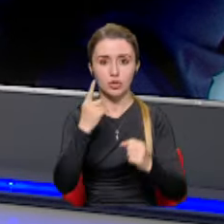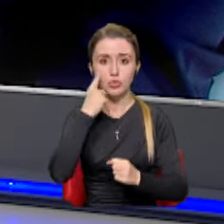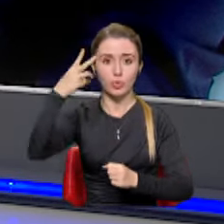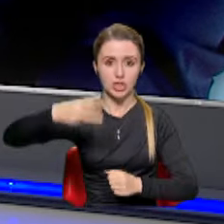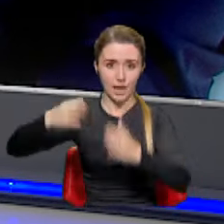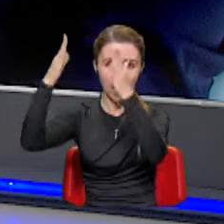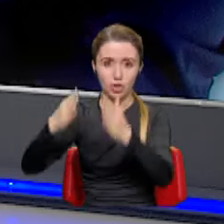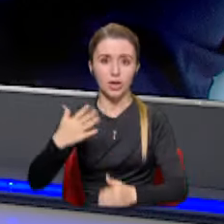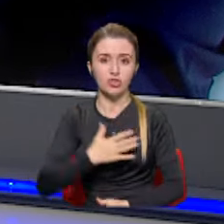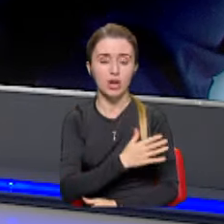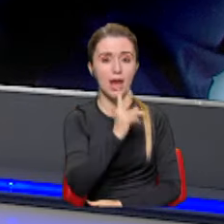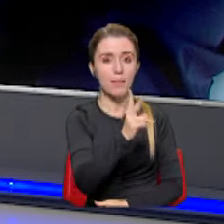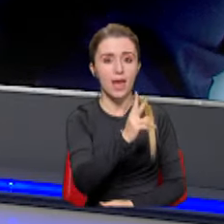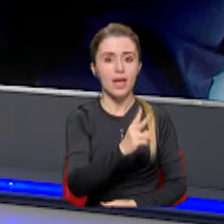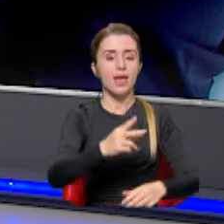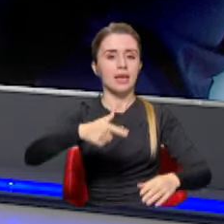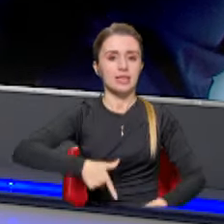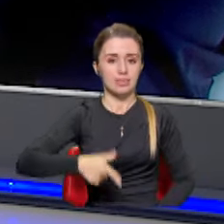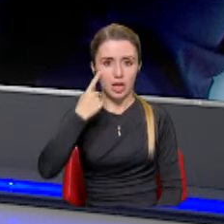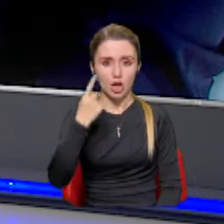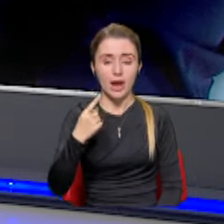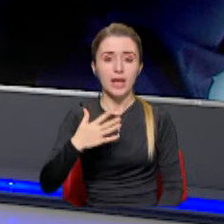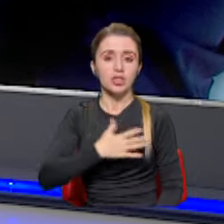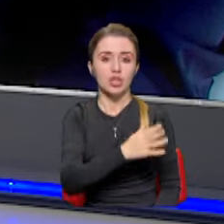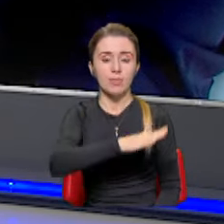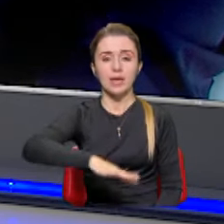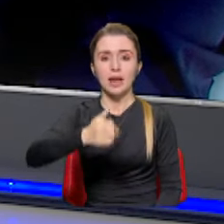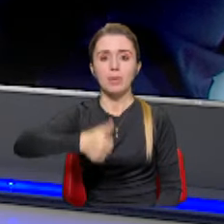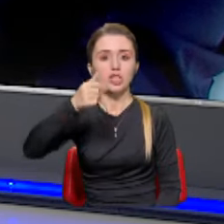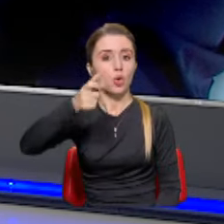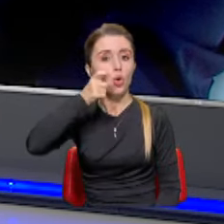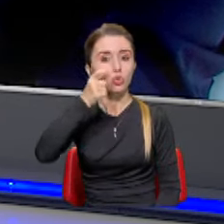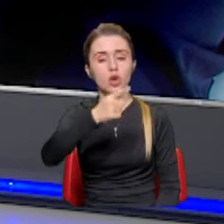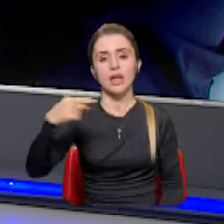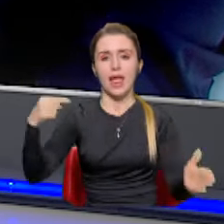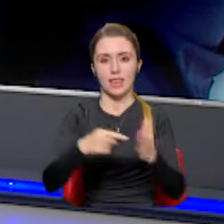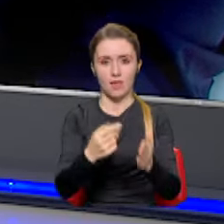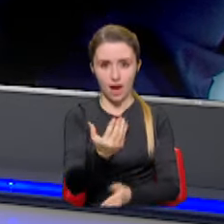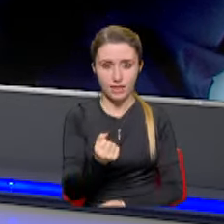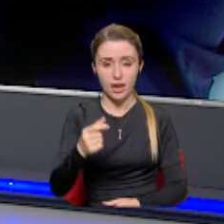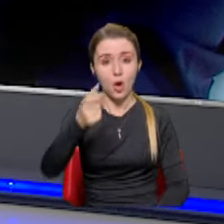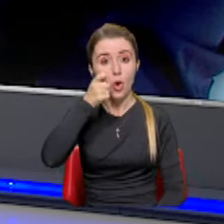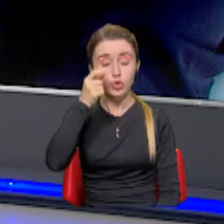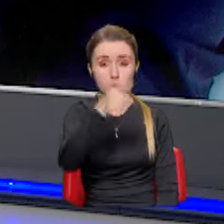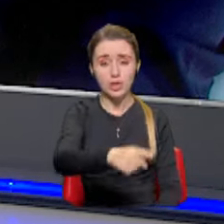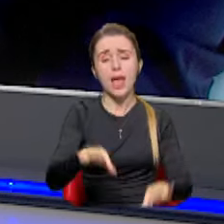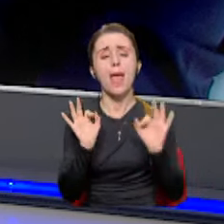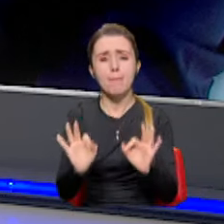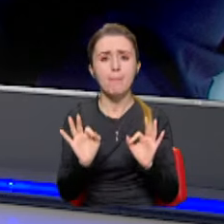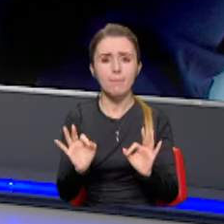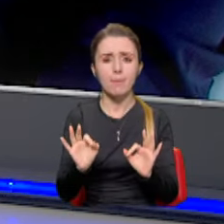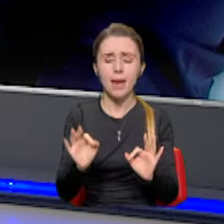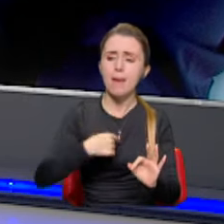Cumhurbaşkanı Erdoğan CHP'nin kalesi İzmir'den CHP'nin genel başkanı Özgür Özel'i hedef aldı. Özgür Özel ise her